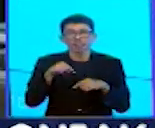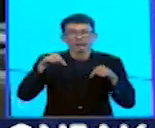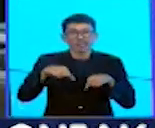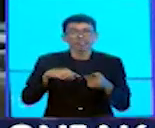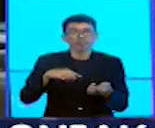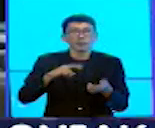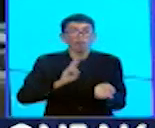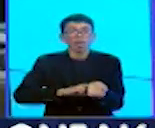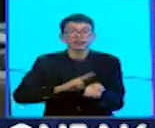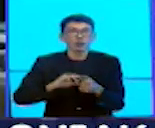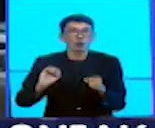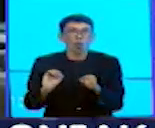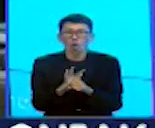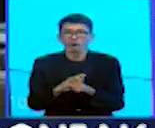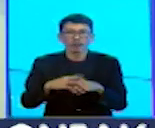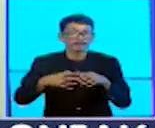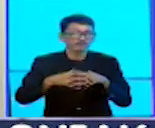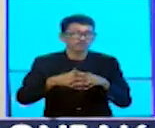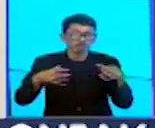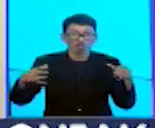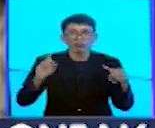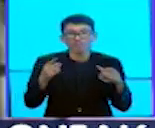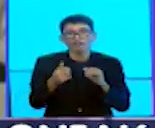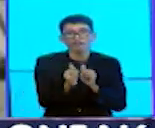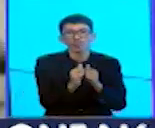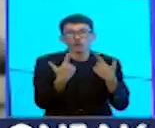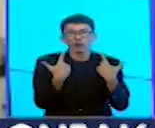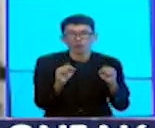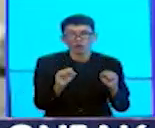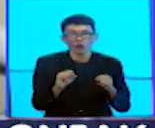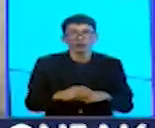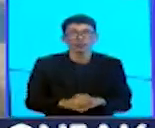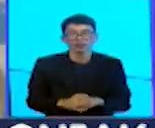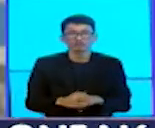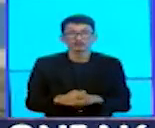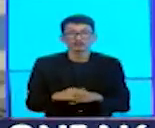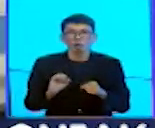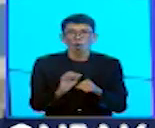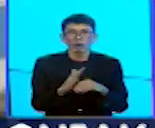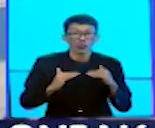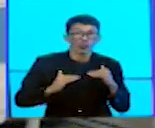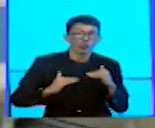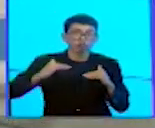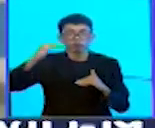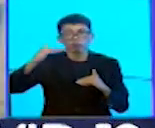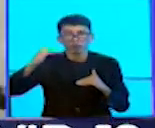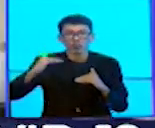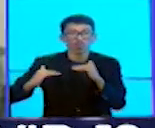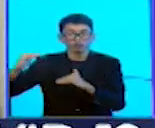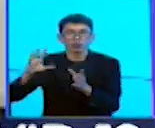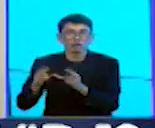pasien COVID-19 pasca libur lebaran. Jumlah pasien COVID-19 meningkat hingga mencapai 16 orang. Dari belasan